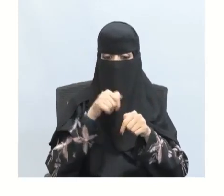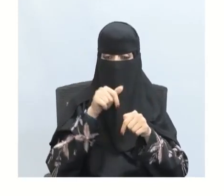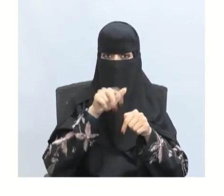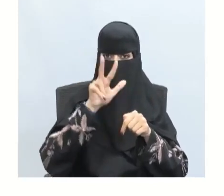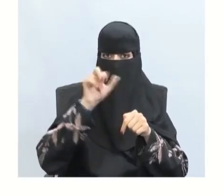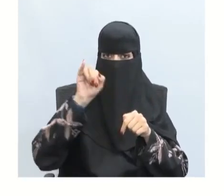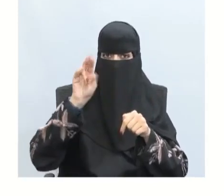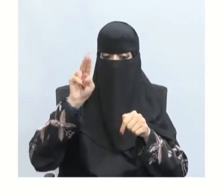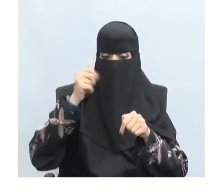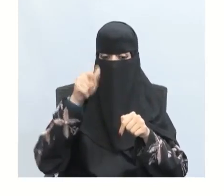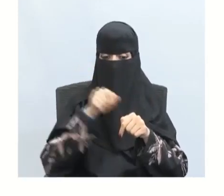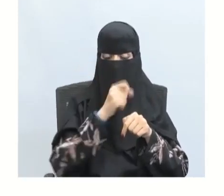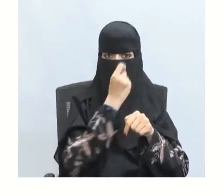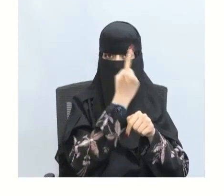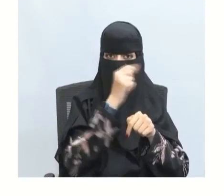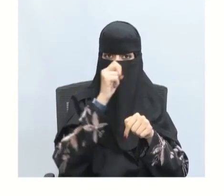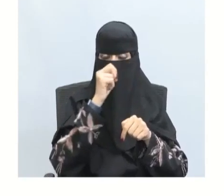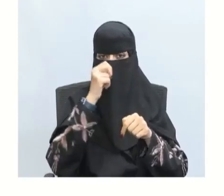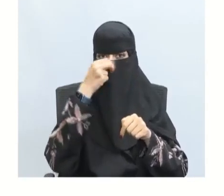المتاينه او